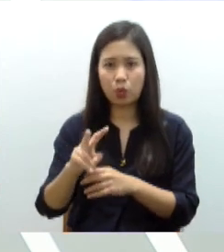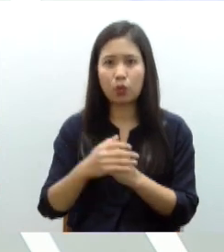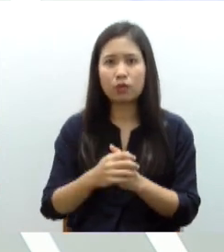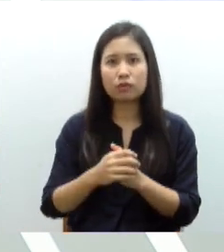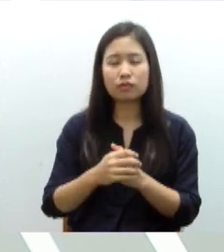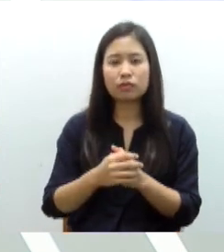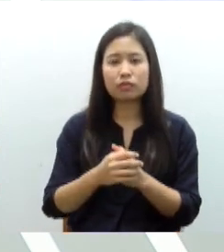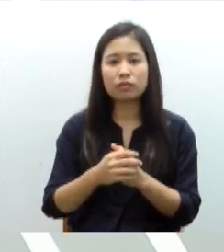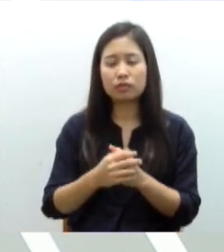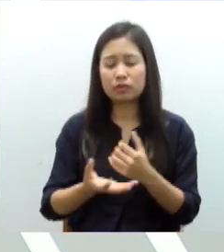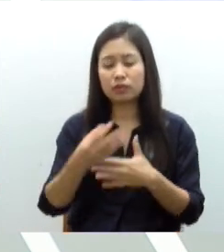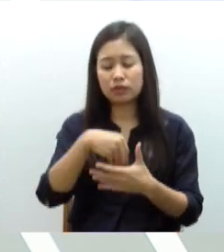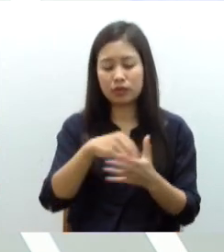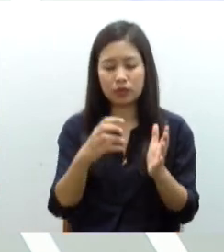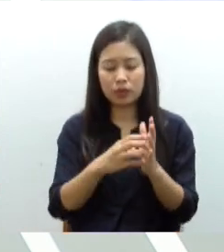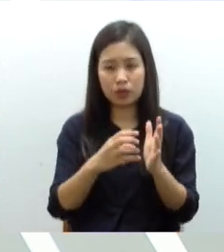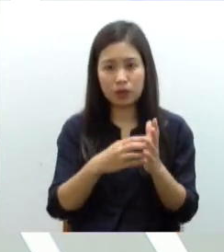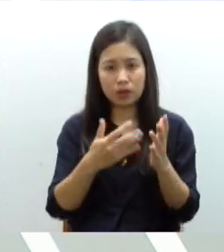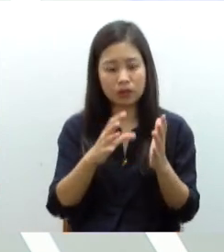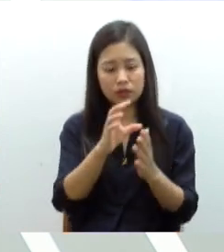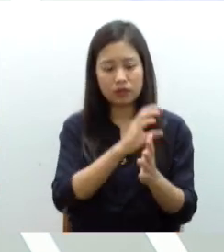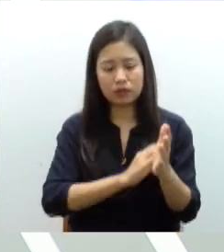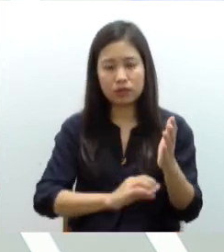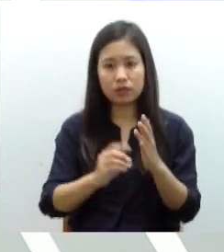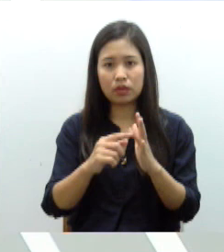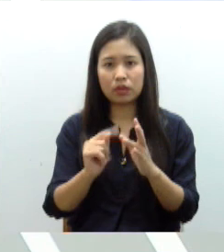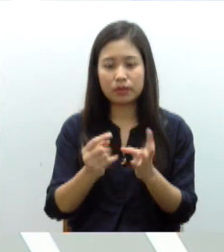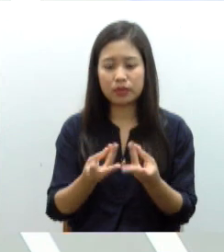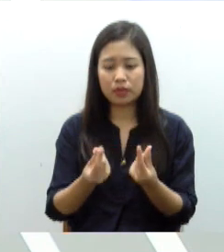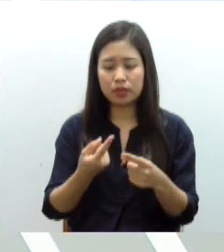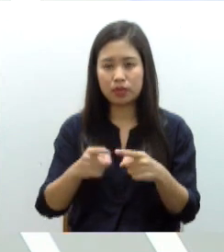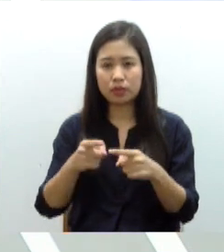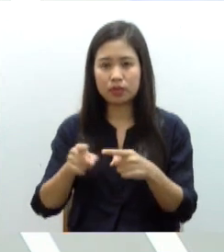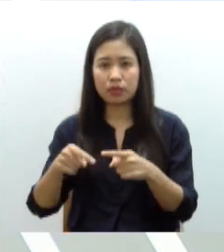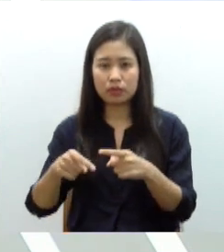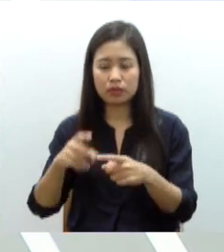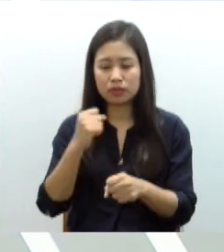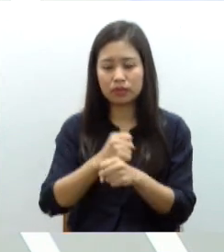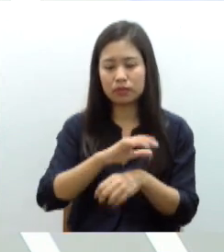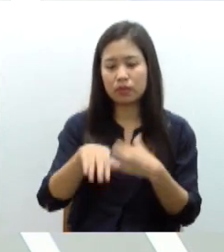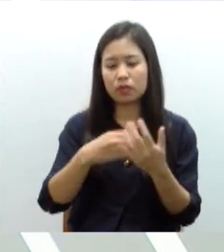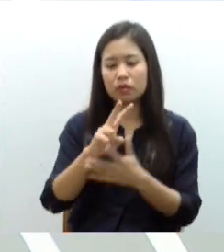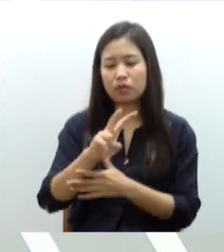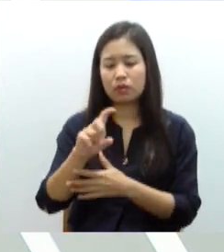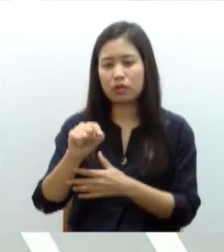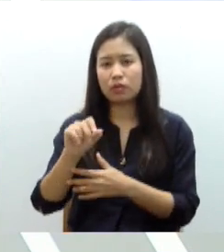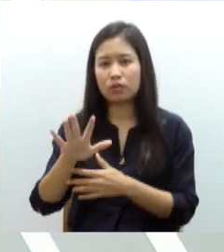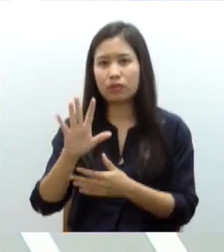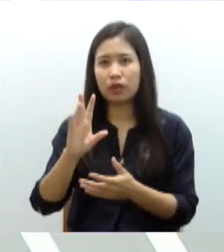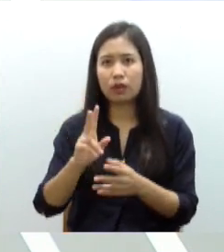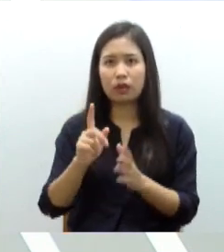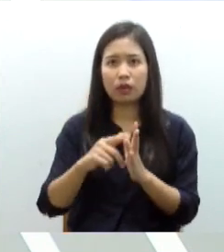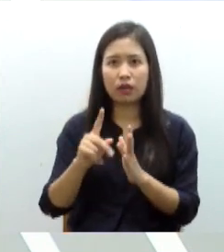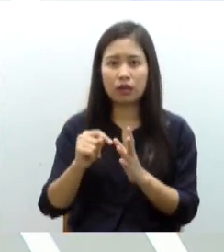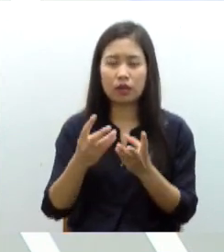ในส่วนกลางสำนักต่างๆในพื้นที่เขตการศึกษา225เขตในฐานะอินเตอร์นอลก็ร่วมกันมาตอบทุกคน